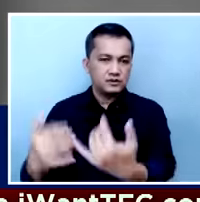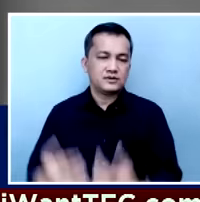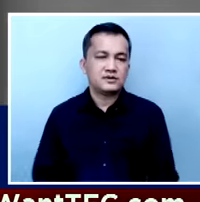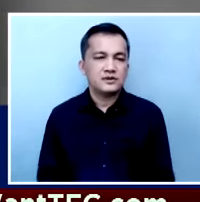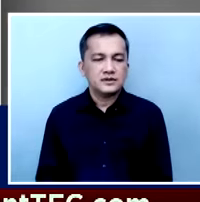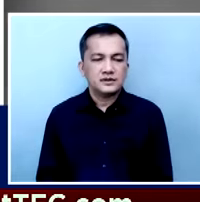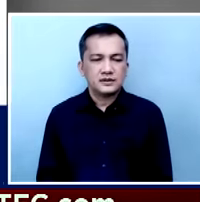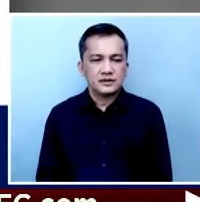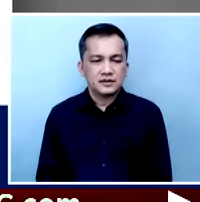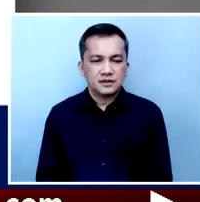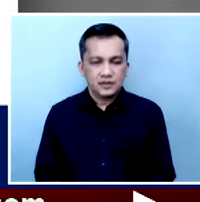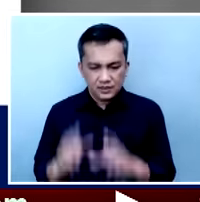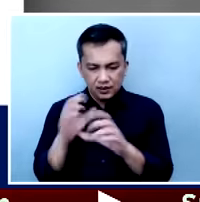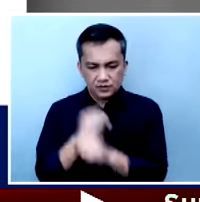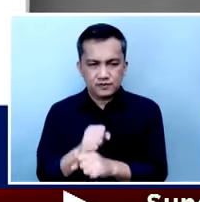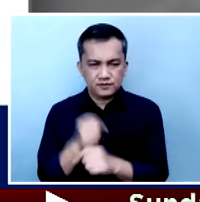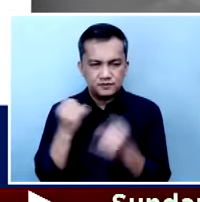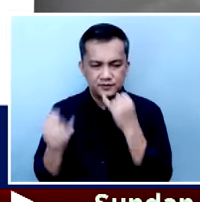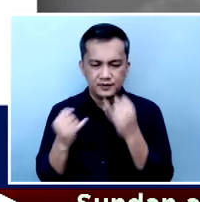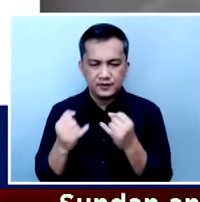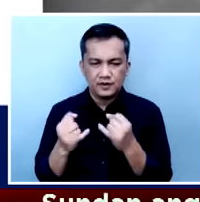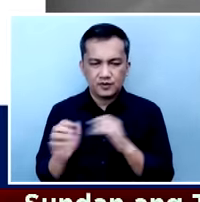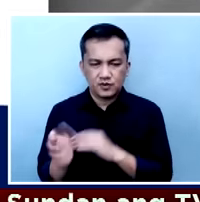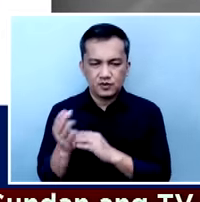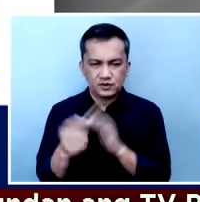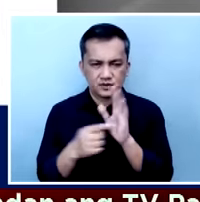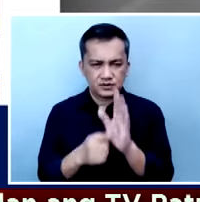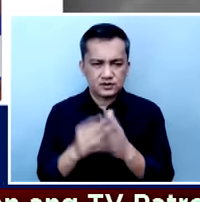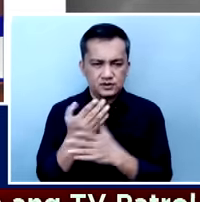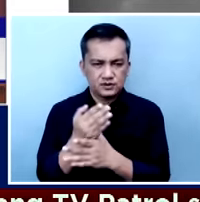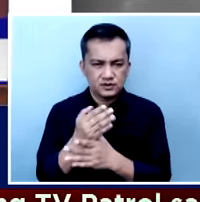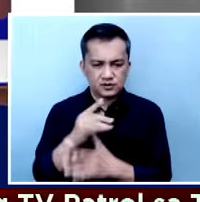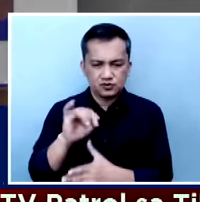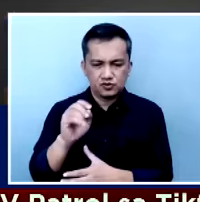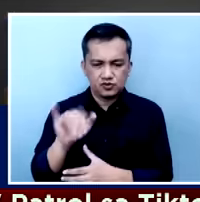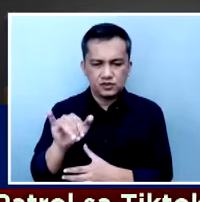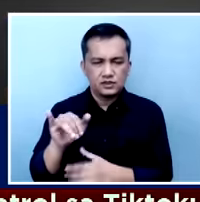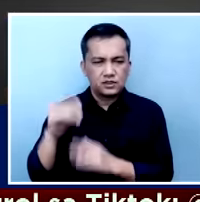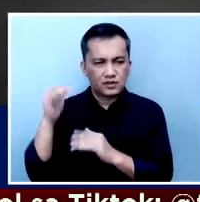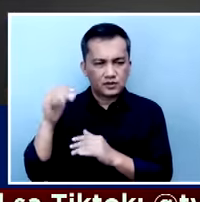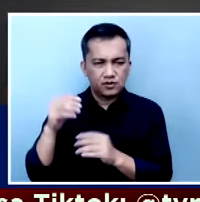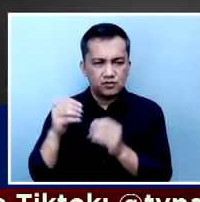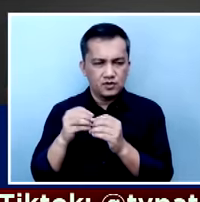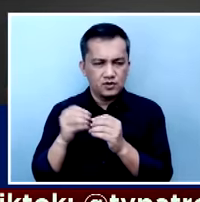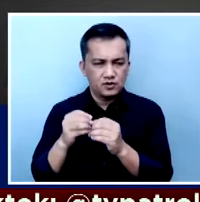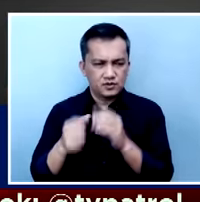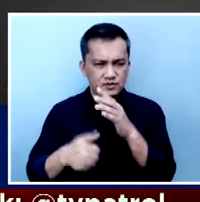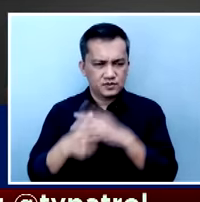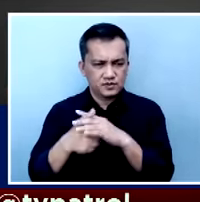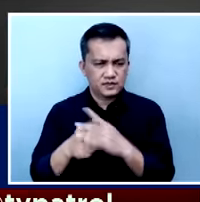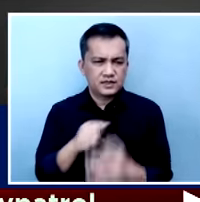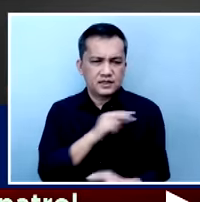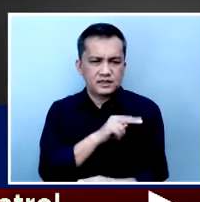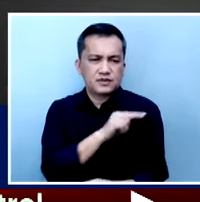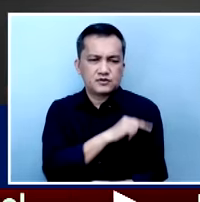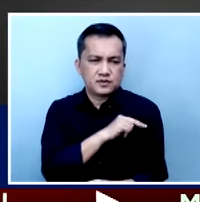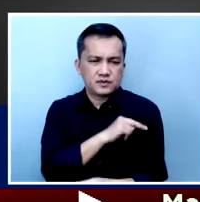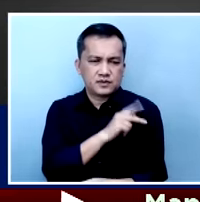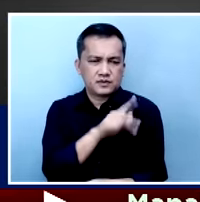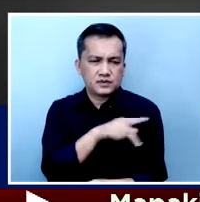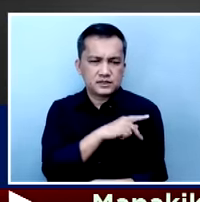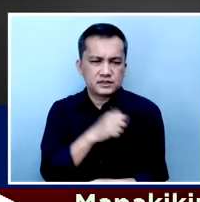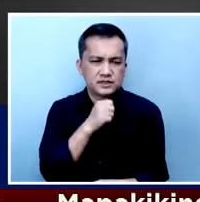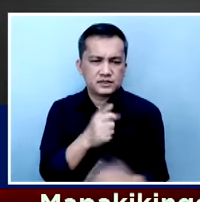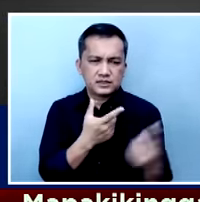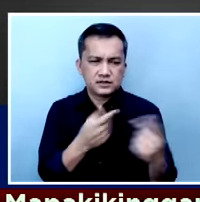Sa pagtatapos ng kanyang interview sa morning show, ibinahagi ni Jokoy na sana'y mas lumabas ang kanyang natural na personalidad na hindi niya nagawa